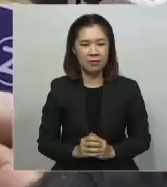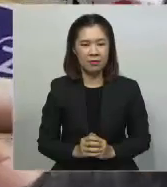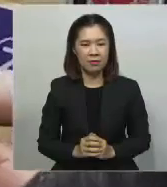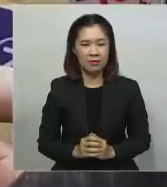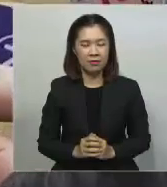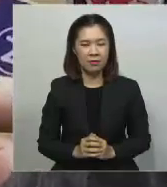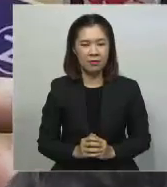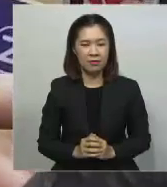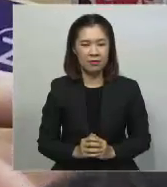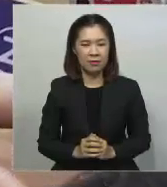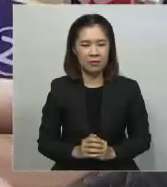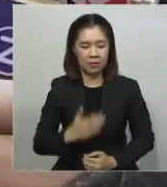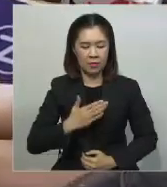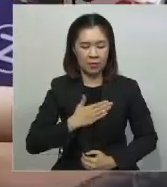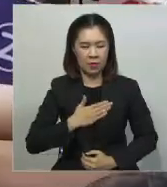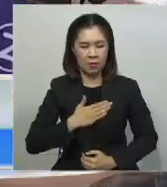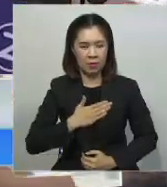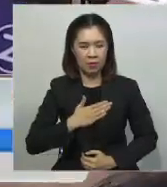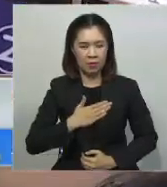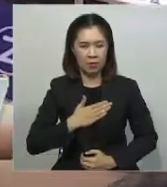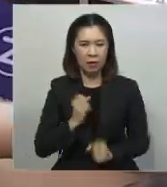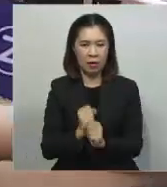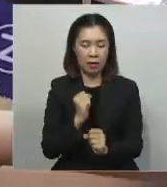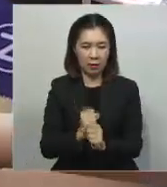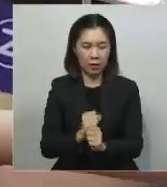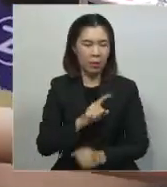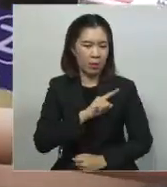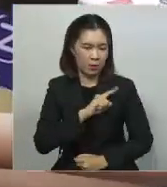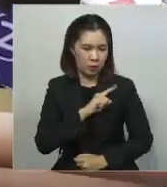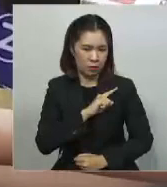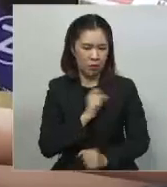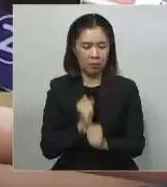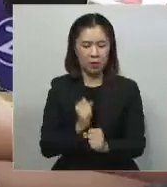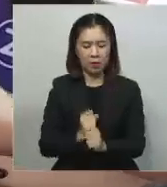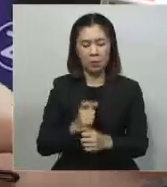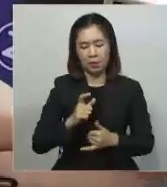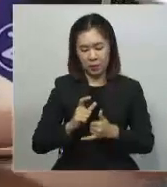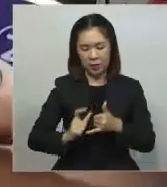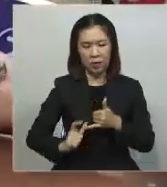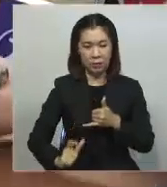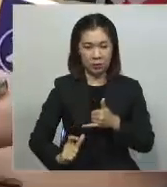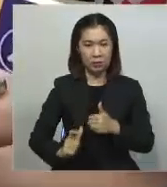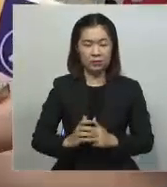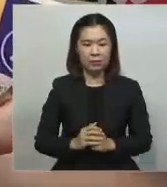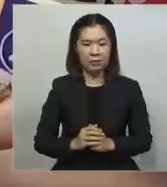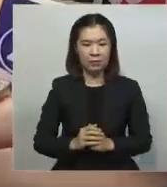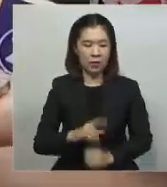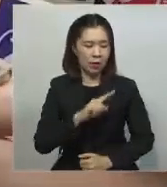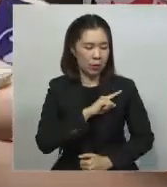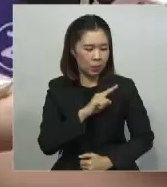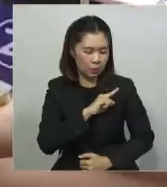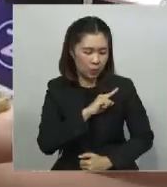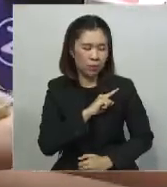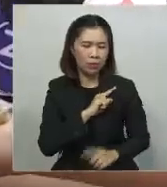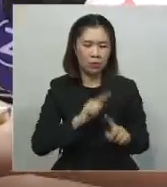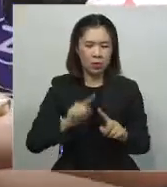ดชอบต่องานในหน้าที่นะครับซึ่งเราก็ได้ปฏิบัติตัวเช่นนั้นนะครับต่อหน้าที่ความรับผิดช